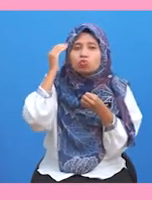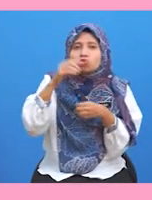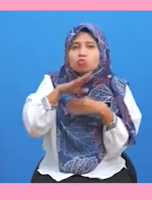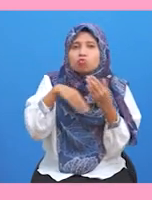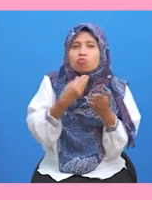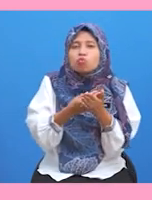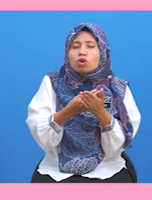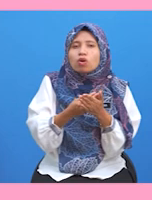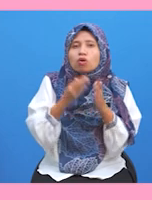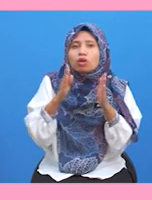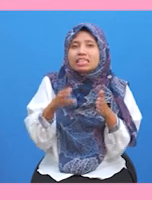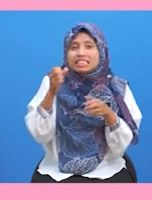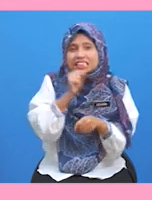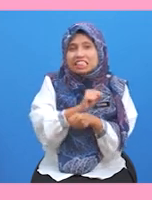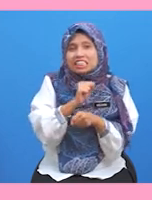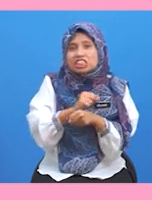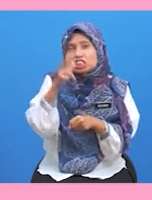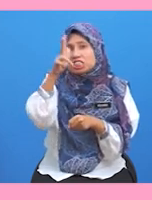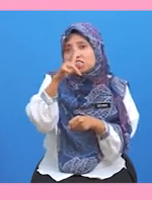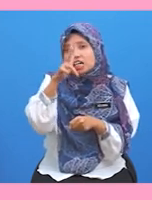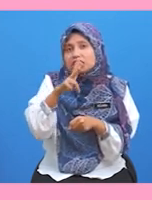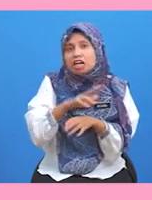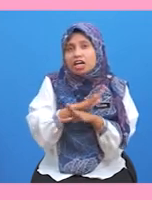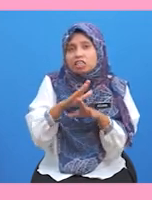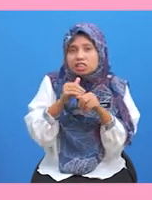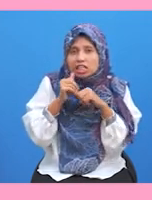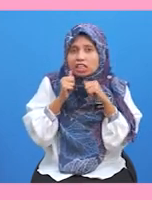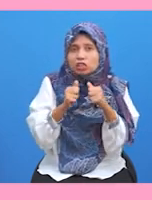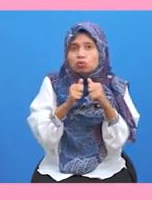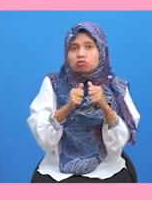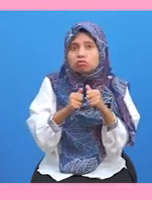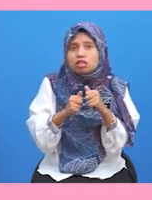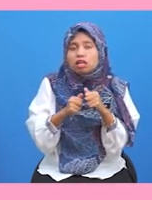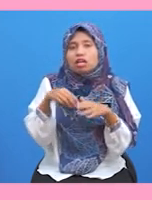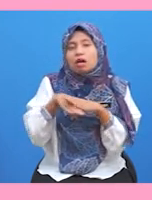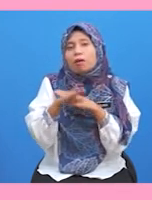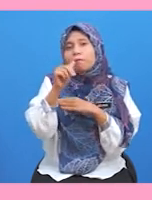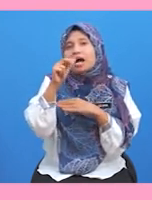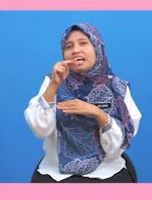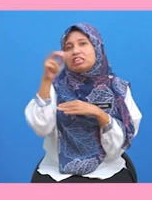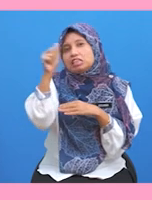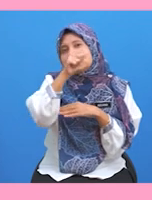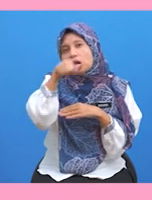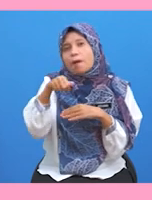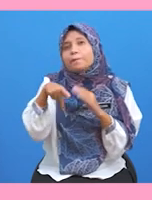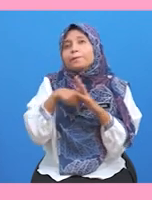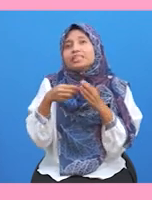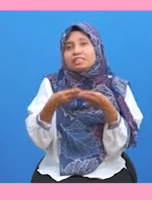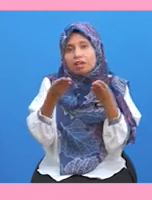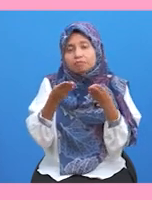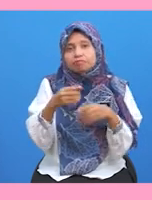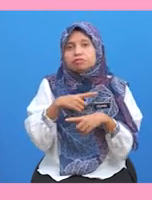tangan kerajaan supaya tidak melibatkan diri dalam gerakan anti penyerahan. Pada 2 April